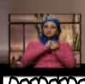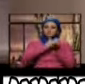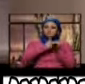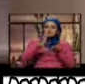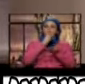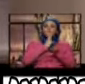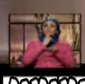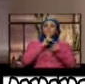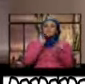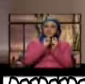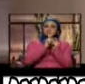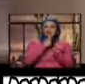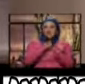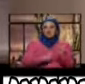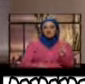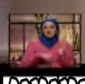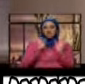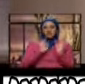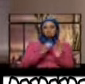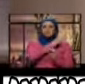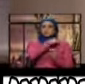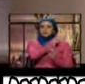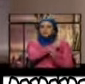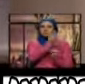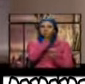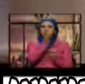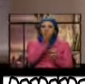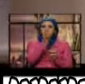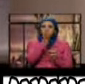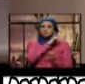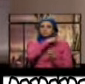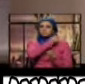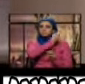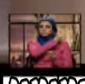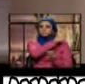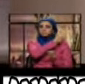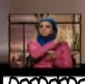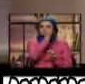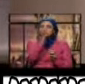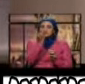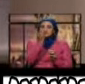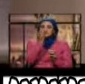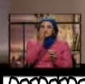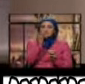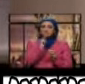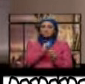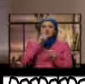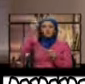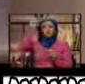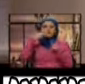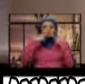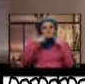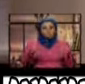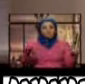ربنا ستر وهو الى اخره، يبتدي يستغفر. طب لما يستغفر يعمل ايه؟ اول شيء الله يتوب عليه، دي نمرة